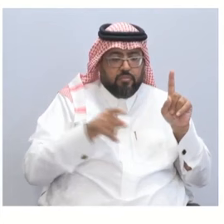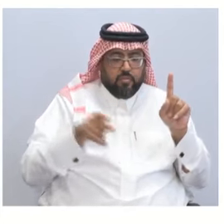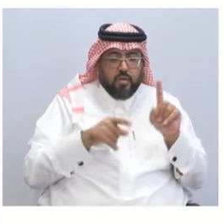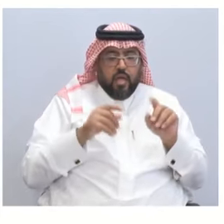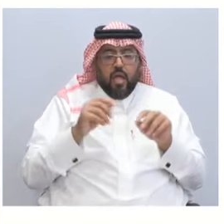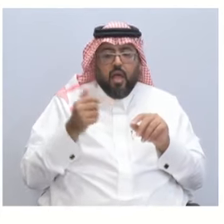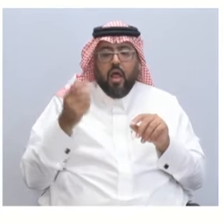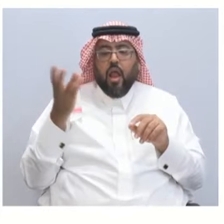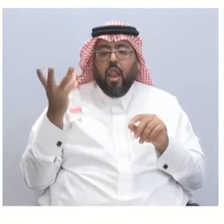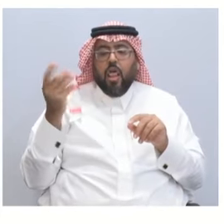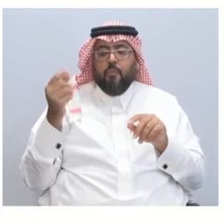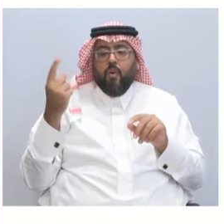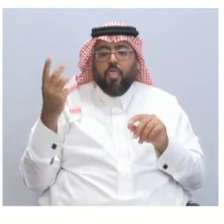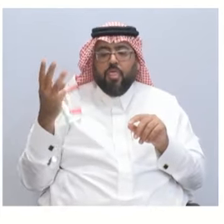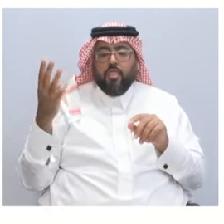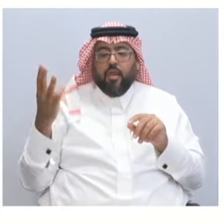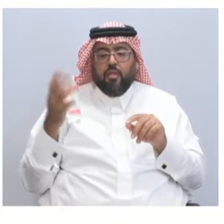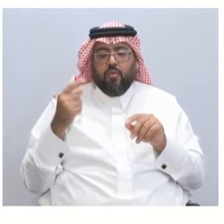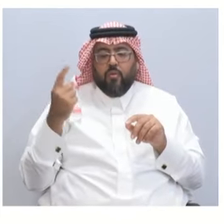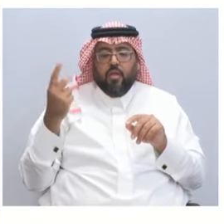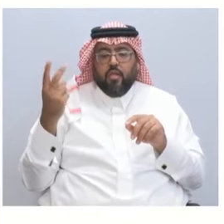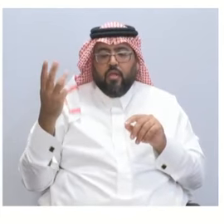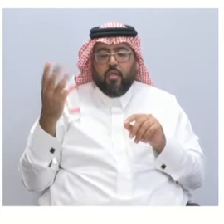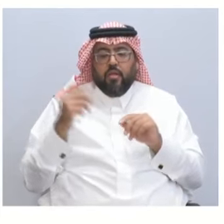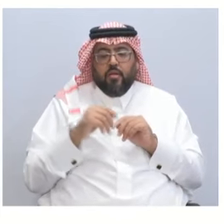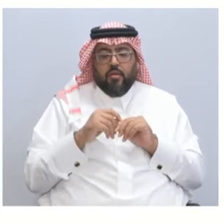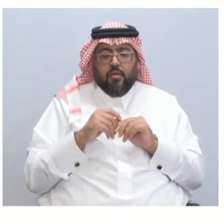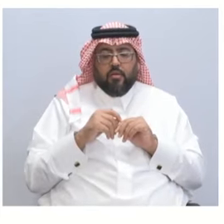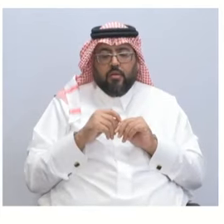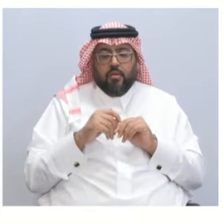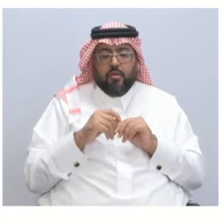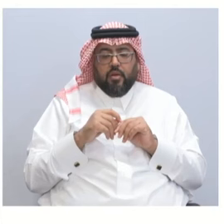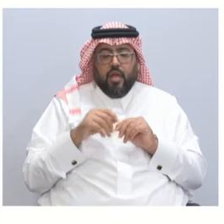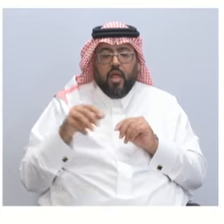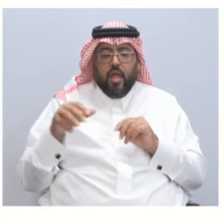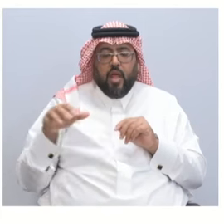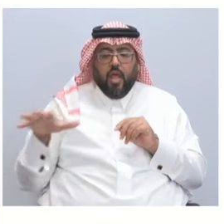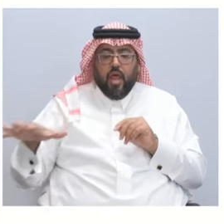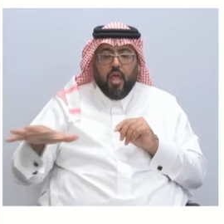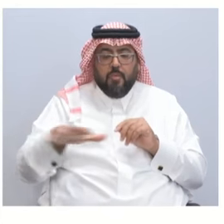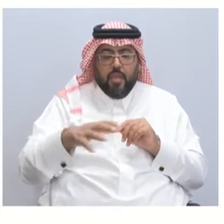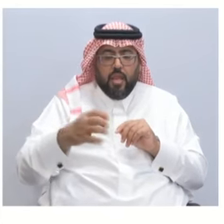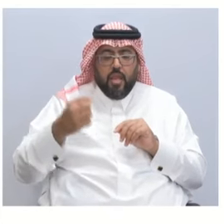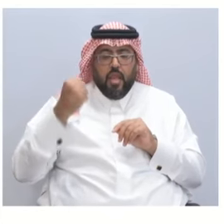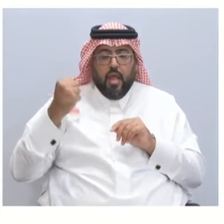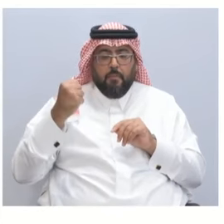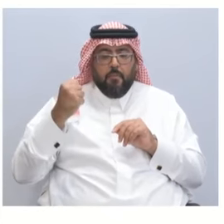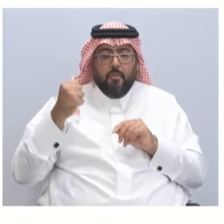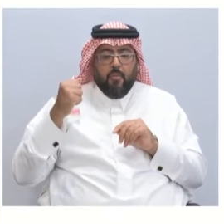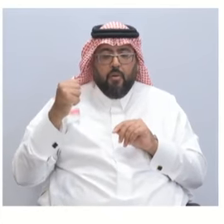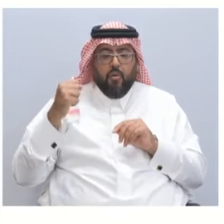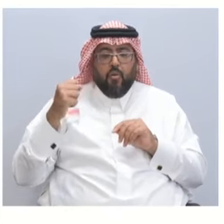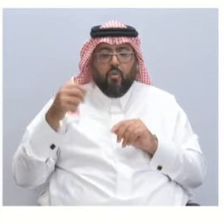باستعمال الارقام باستعمال الارقام الامين العام والامناء المساعدون قاده